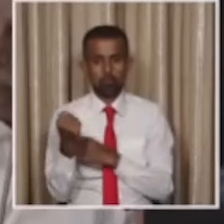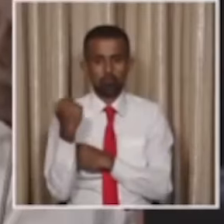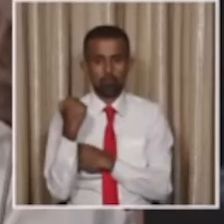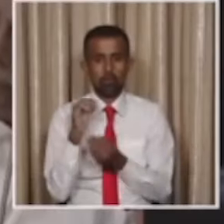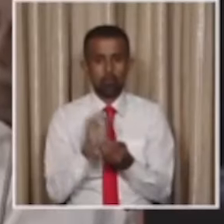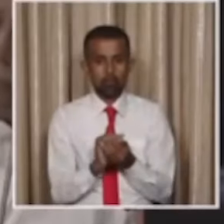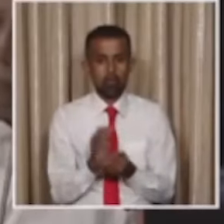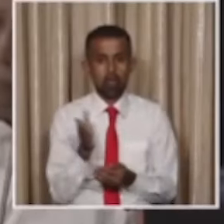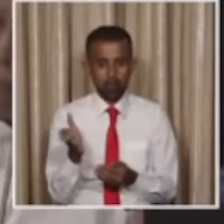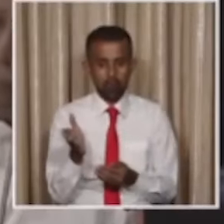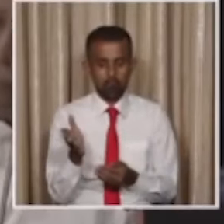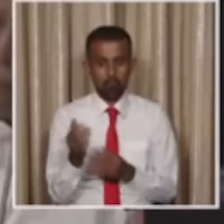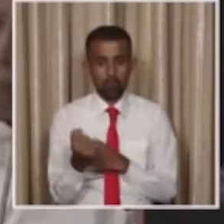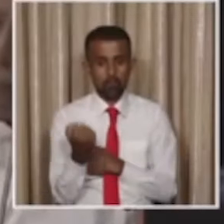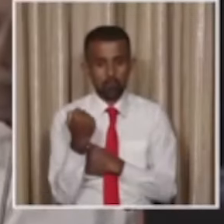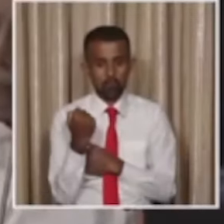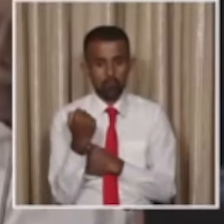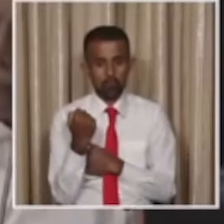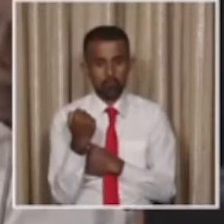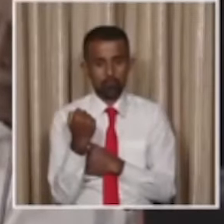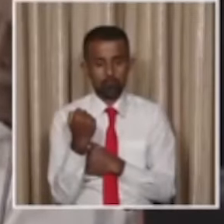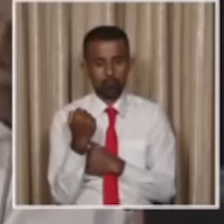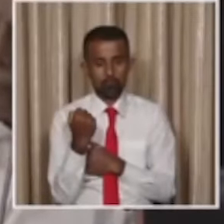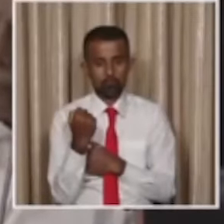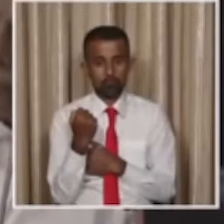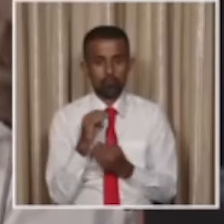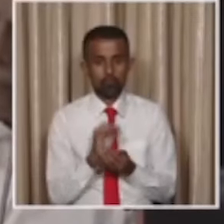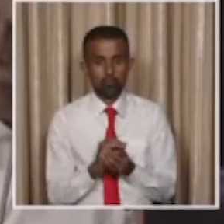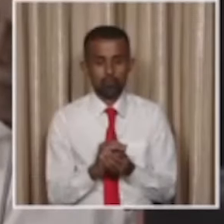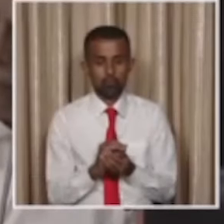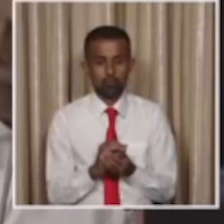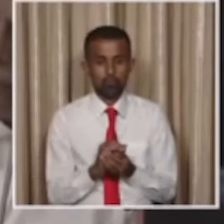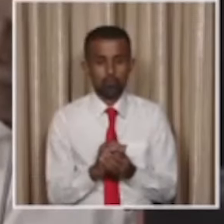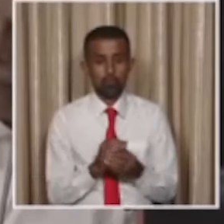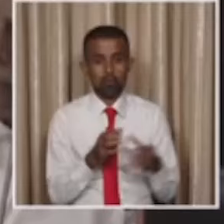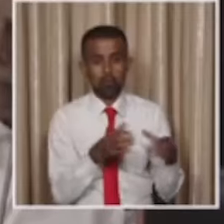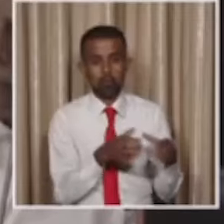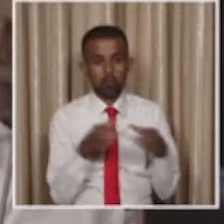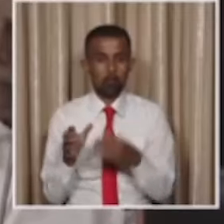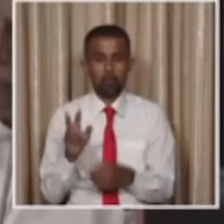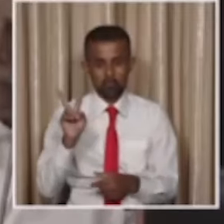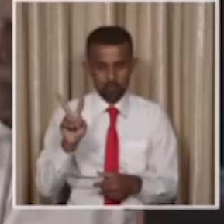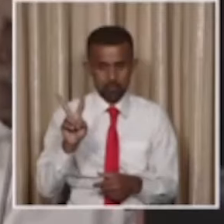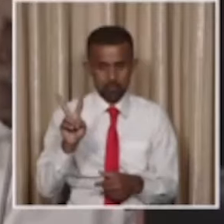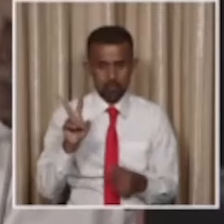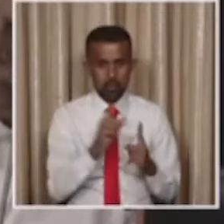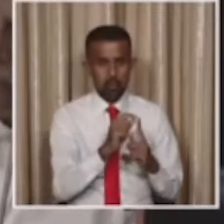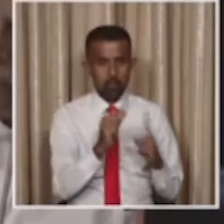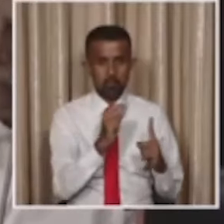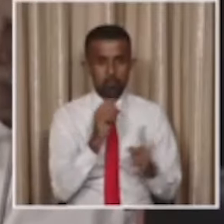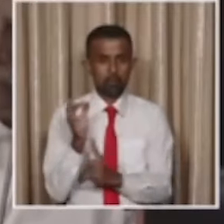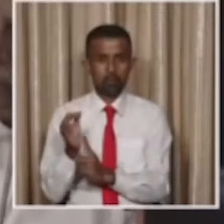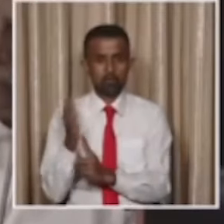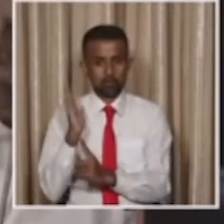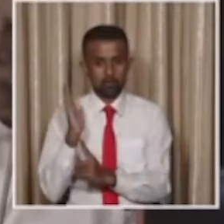තියෙන්නේ. ඒ පරමාධිපත්‍යය ඇත්ත වශයෙන්ම තියෙන්නේ ආයතන දෙකකට. පාර්ලිමේන්තුවටයි